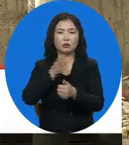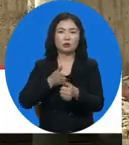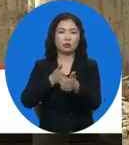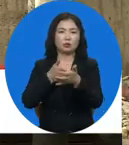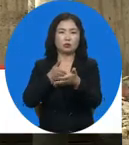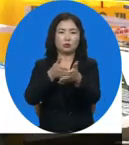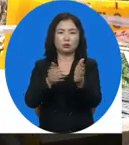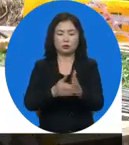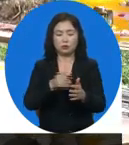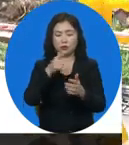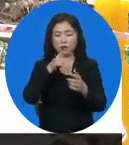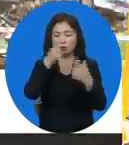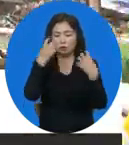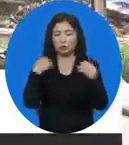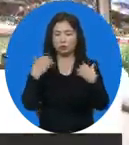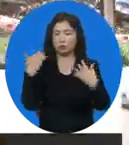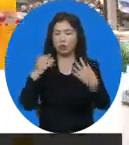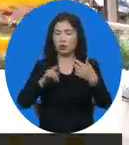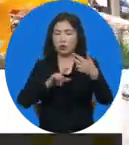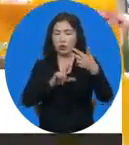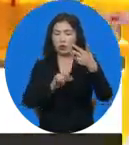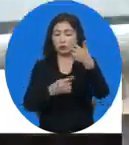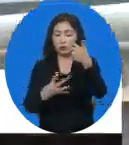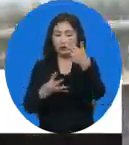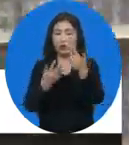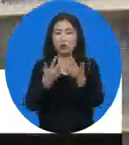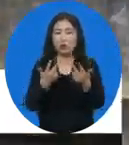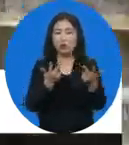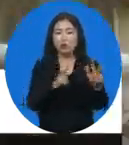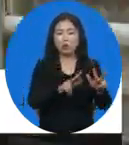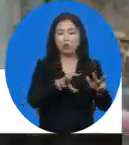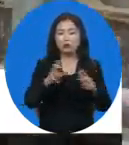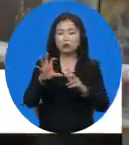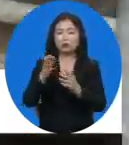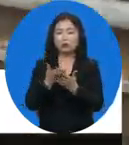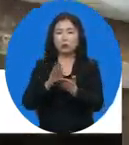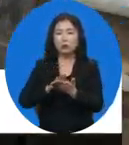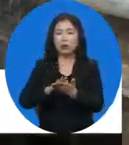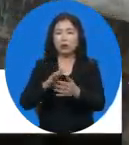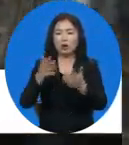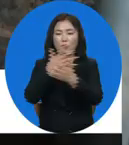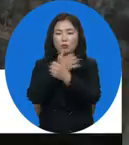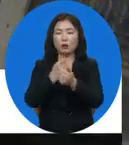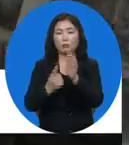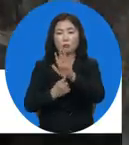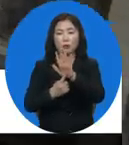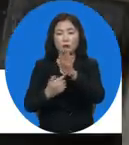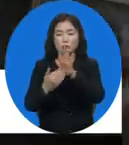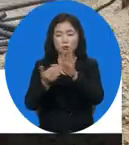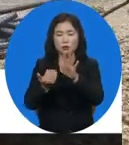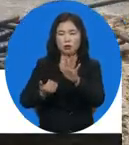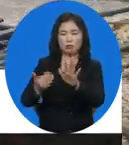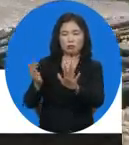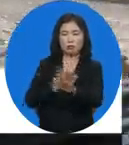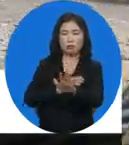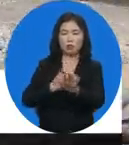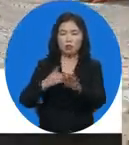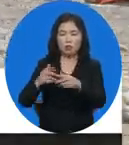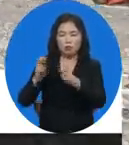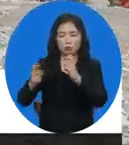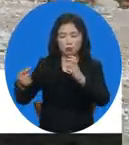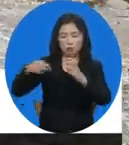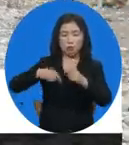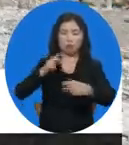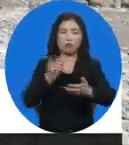탈색 5천원 지난 4일에 약 공원 화장실 두 곳의 재정비 계획을 확정해 찜한 그 전부터 특정 업체가